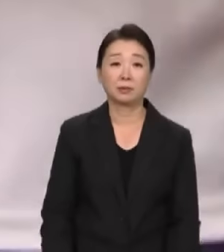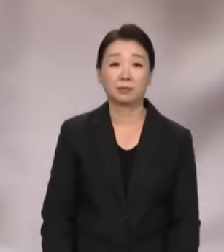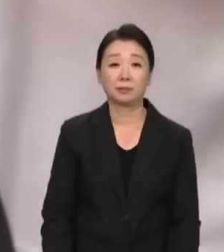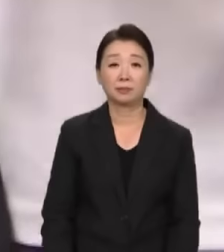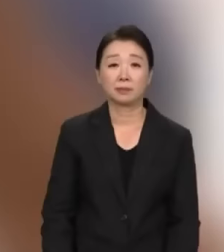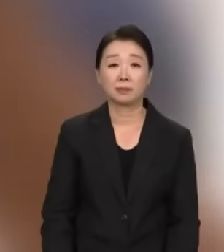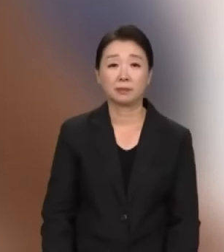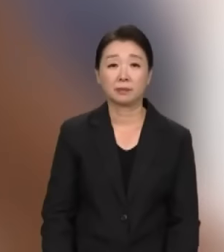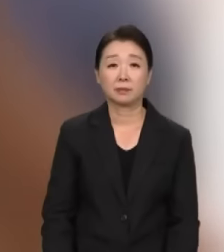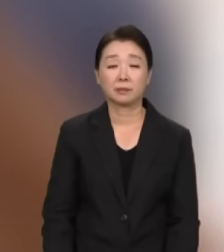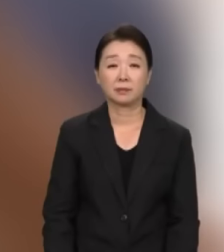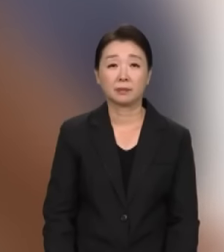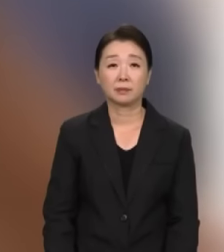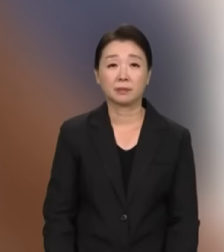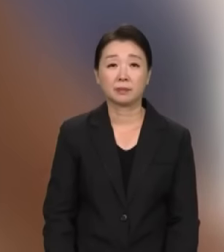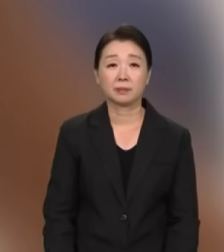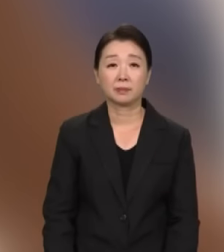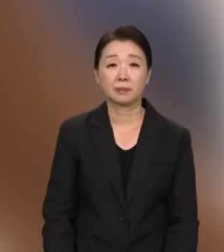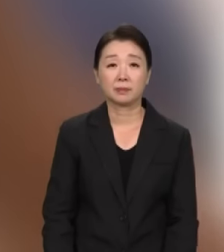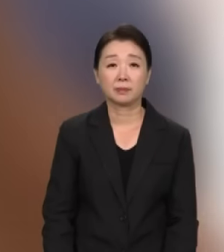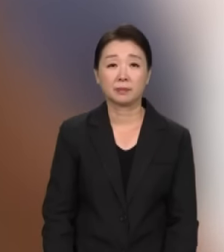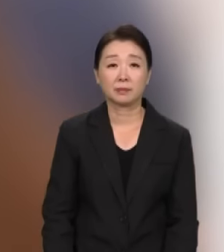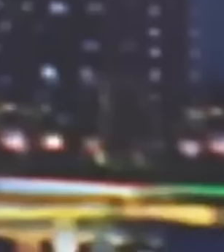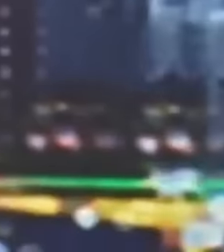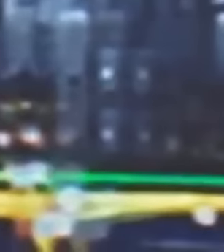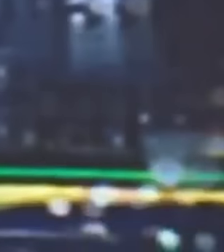JTBC 황예린입니다.